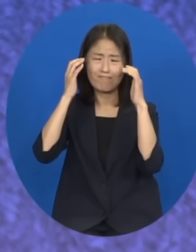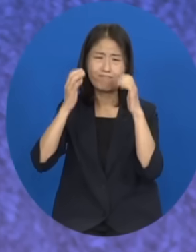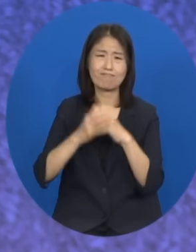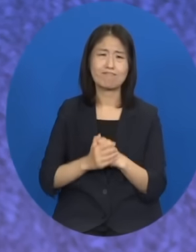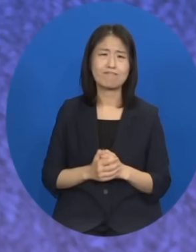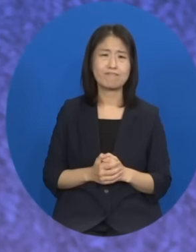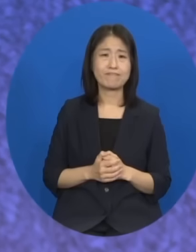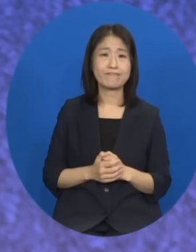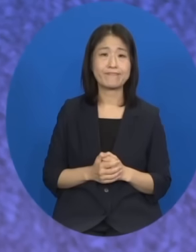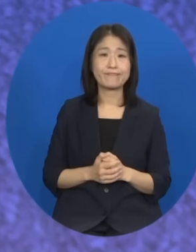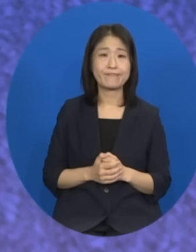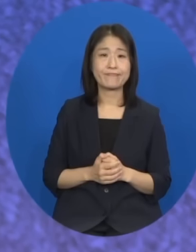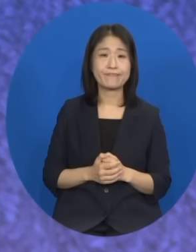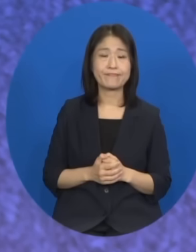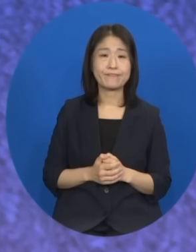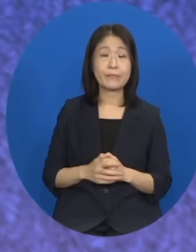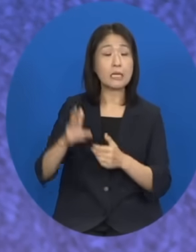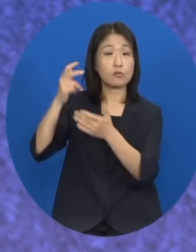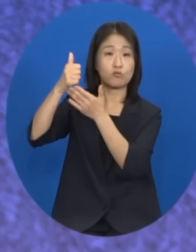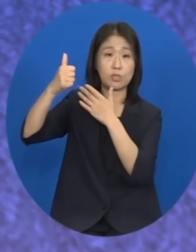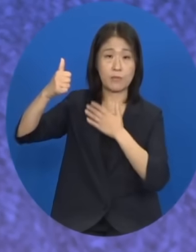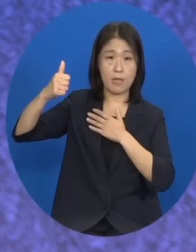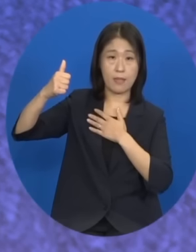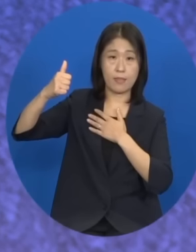근데 주님이 저에게